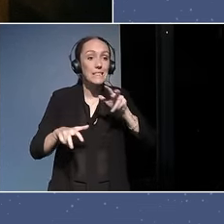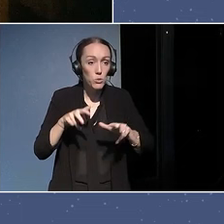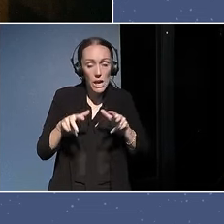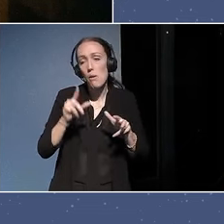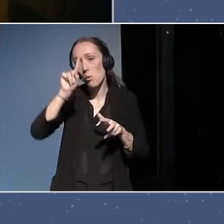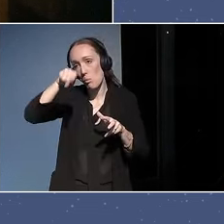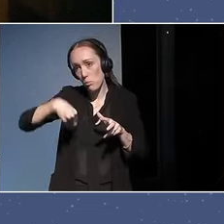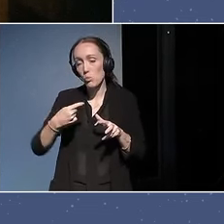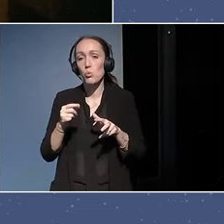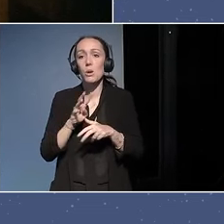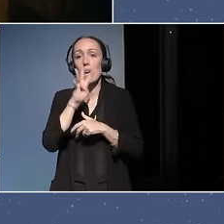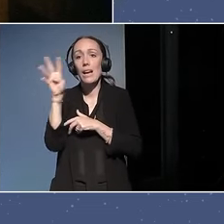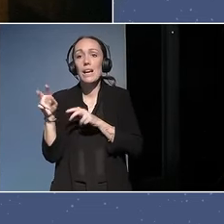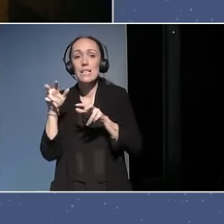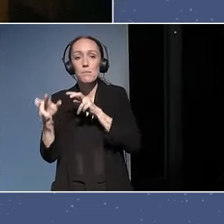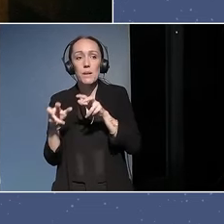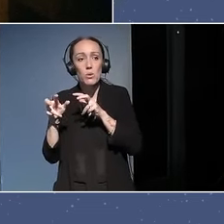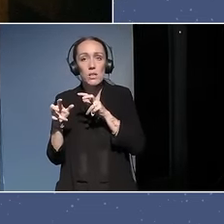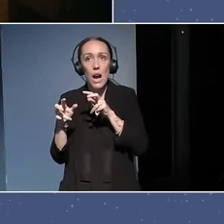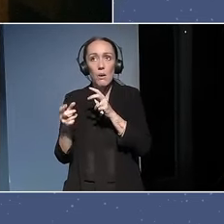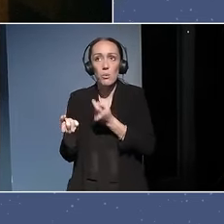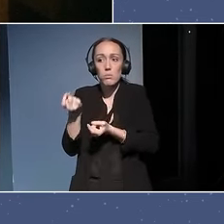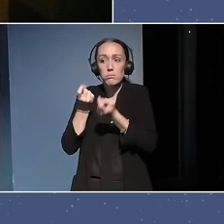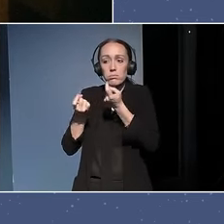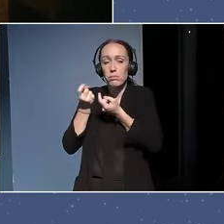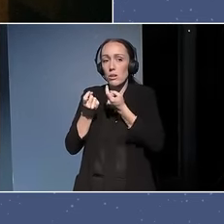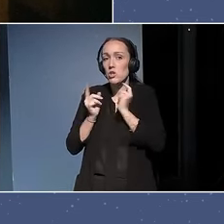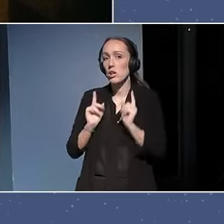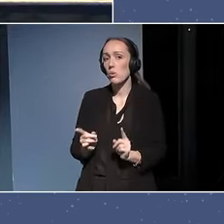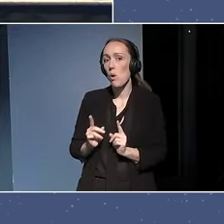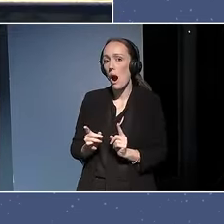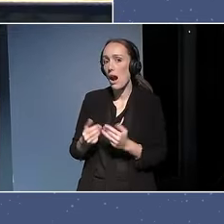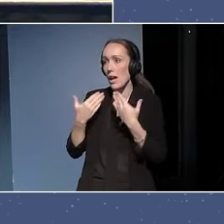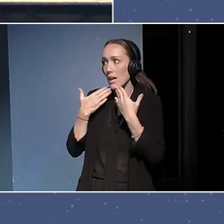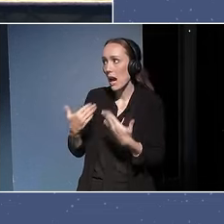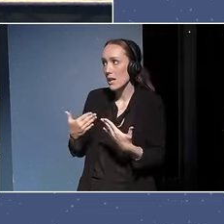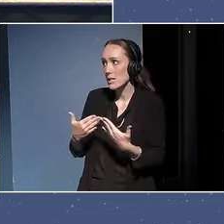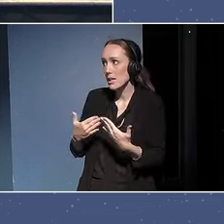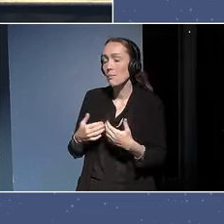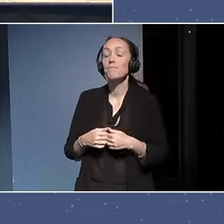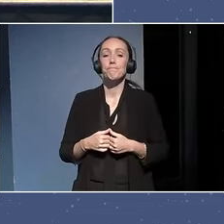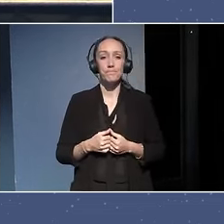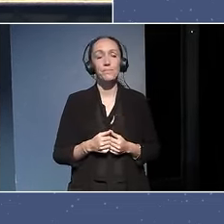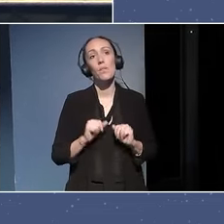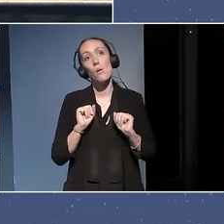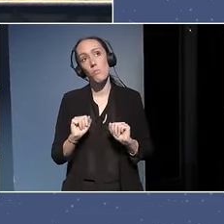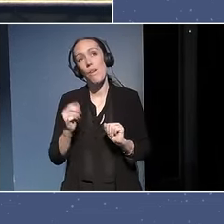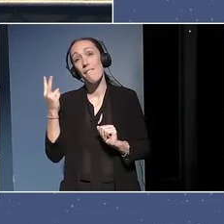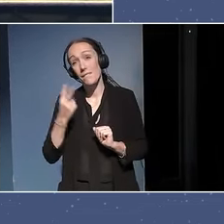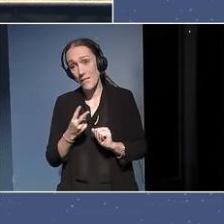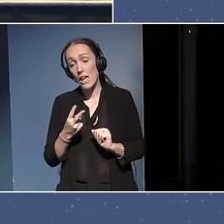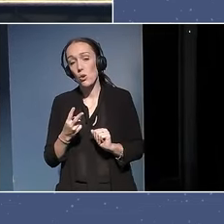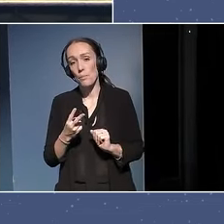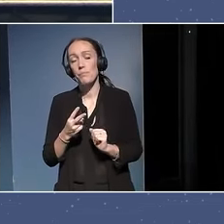spinosauro da dove si sono originate Grazie possiamo dire che in realtà i coccodrilli c'era